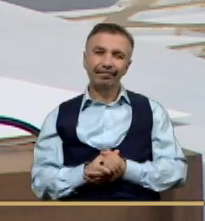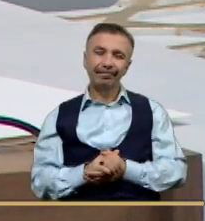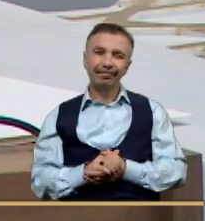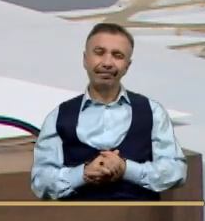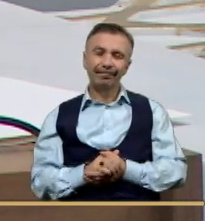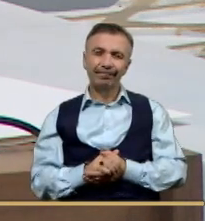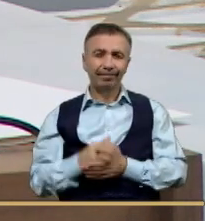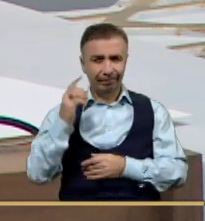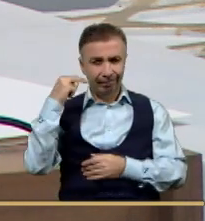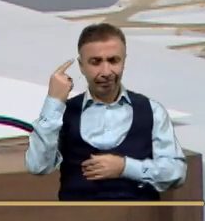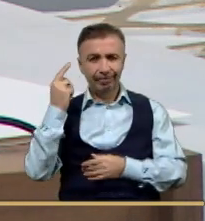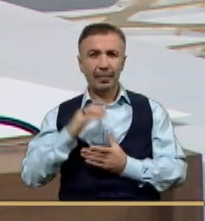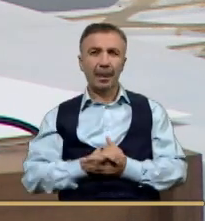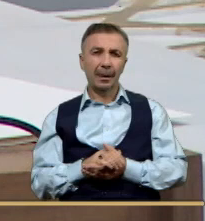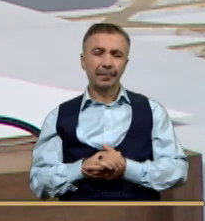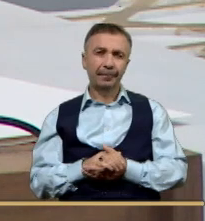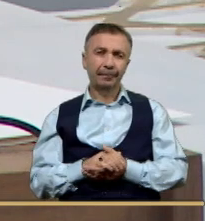acaba?